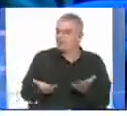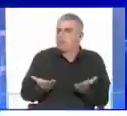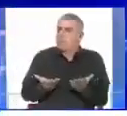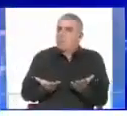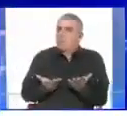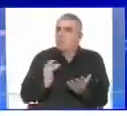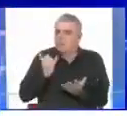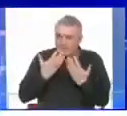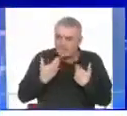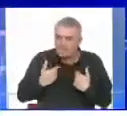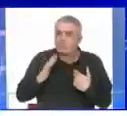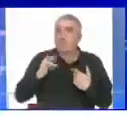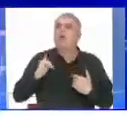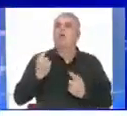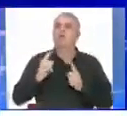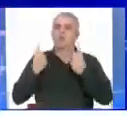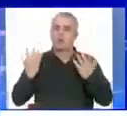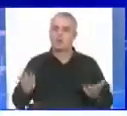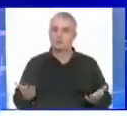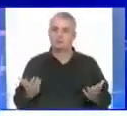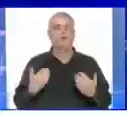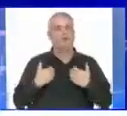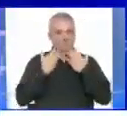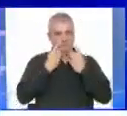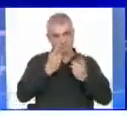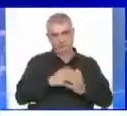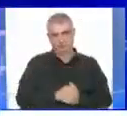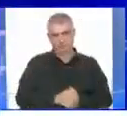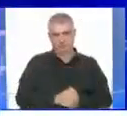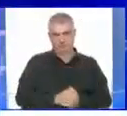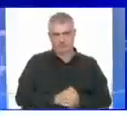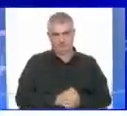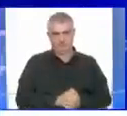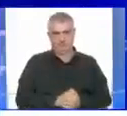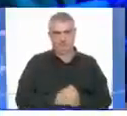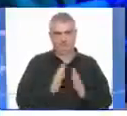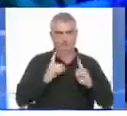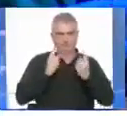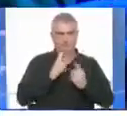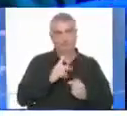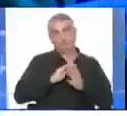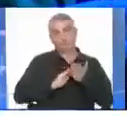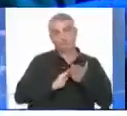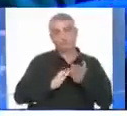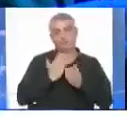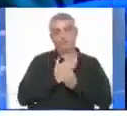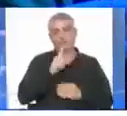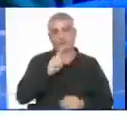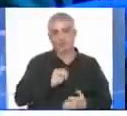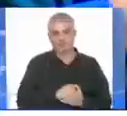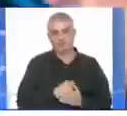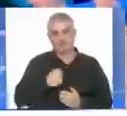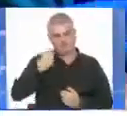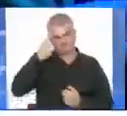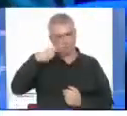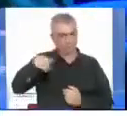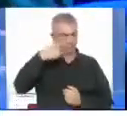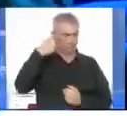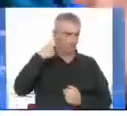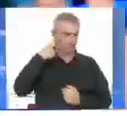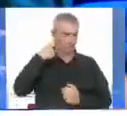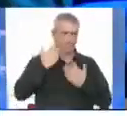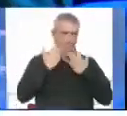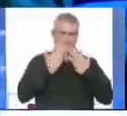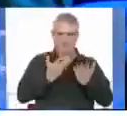מה כן? ספר לנו מה כן קורה. אז אני אסביר לכם מה קורה, לפחות בתיק 1000. אני מניח ששמעתם את הסיפור